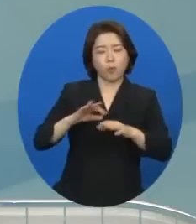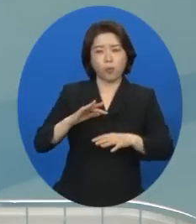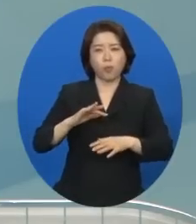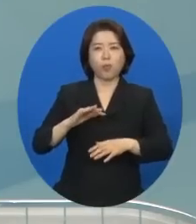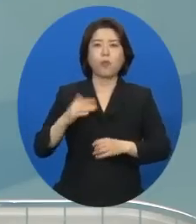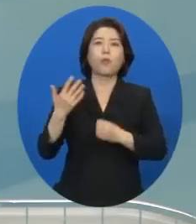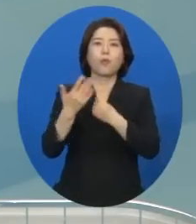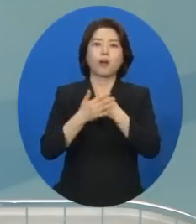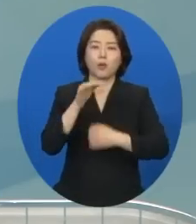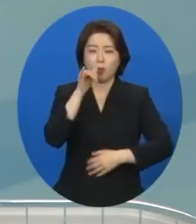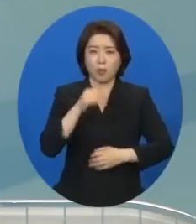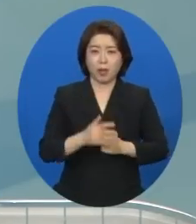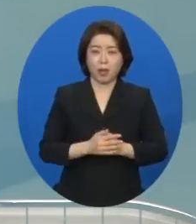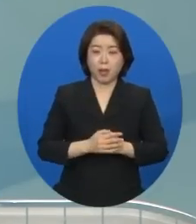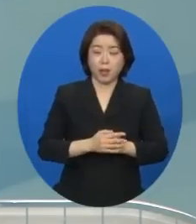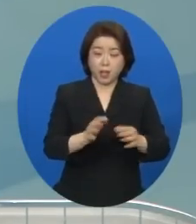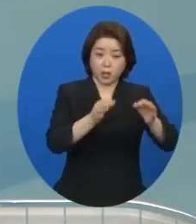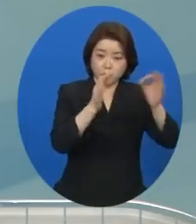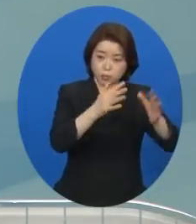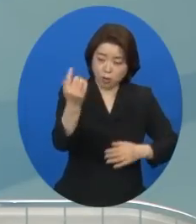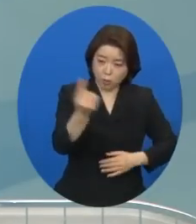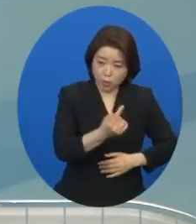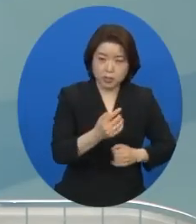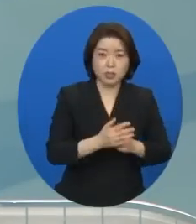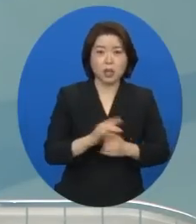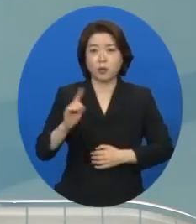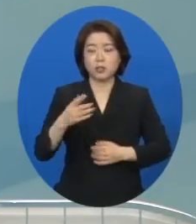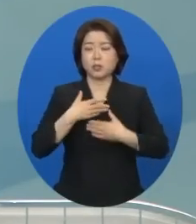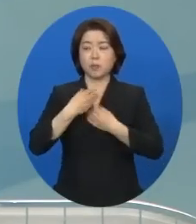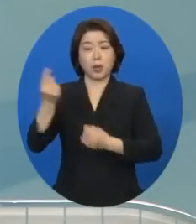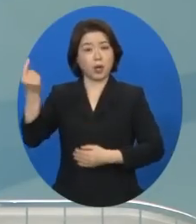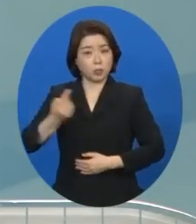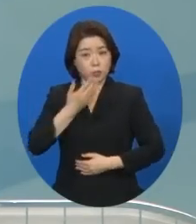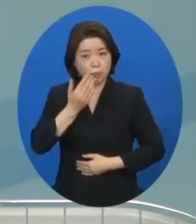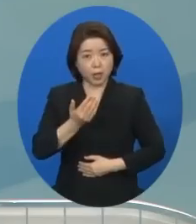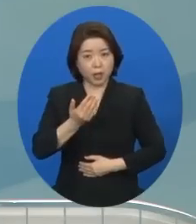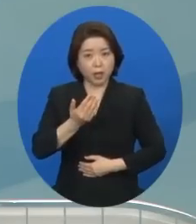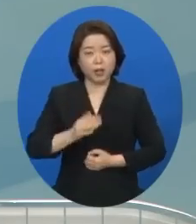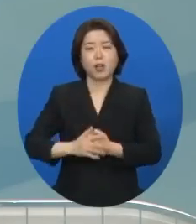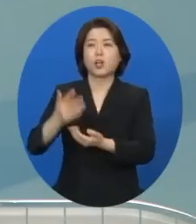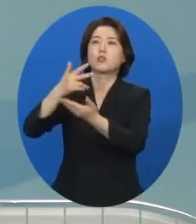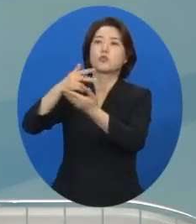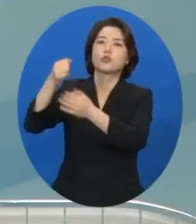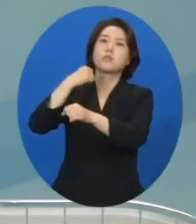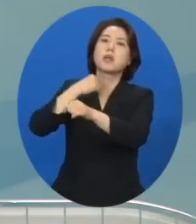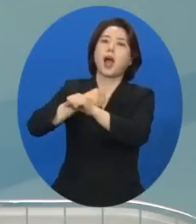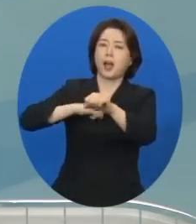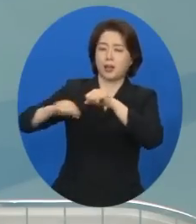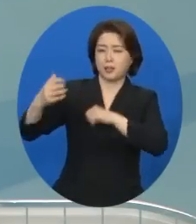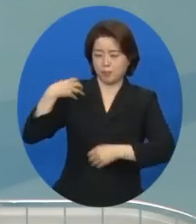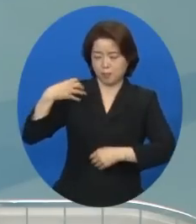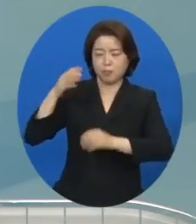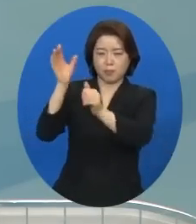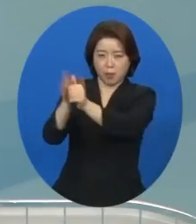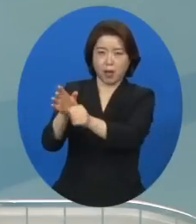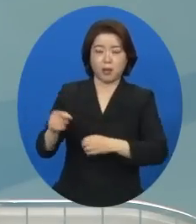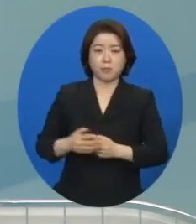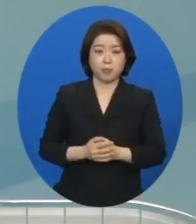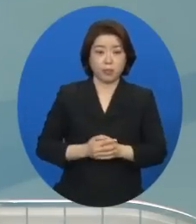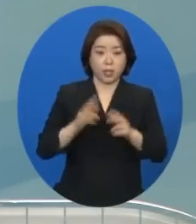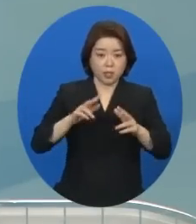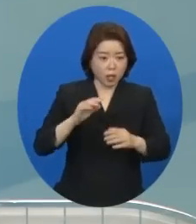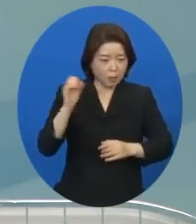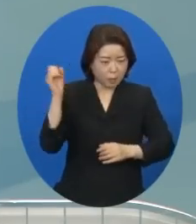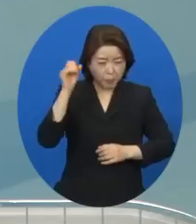그런 순간이 닥쳐왔을 때 어디서 그런 평안이 오지요? 주님이 하실 거니까. 지금 이런 상황